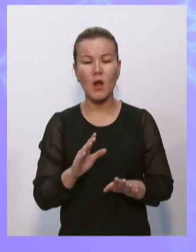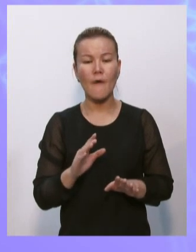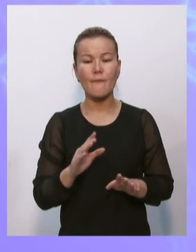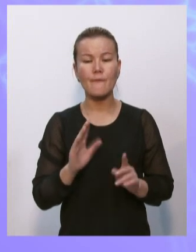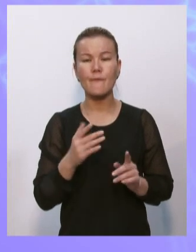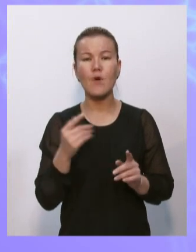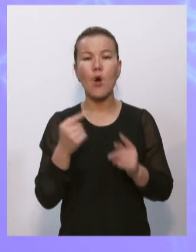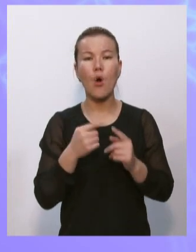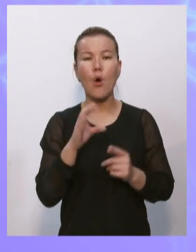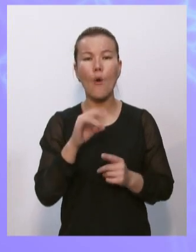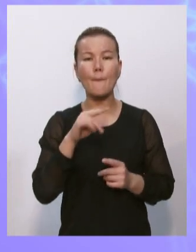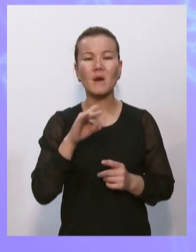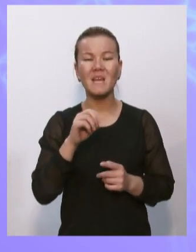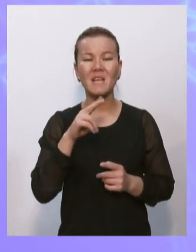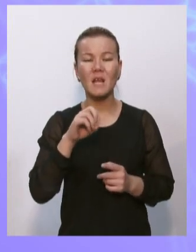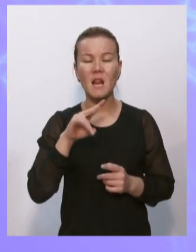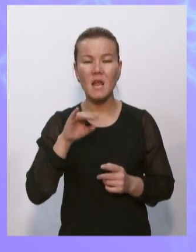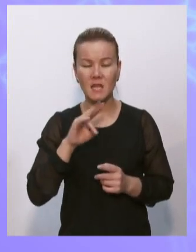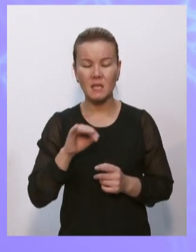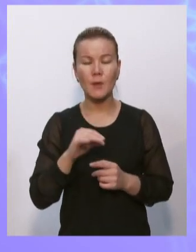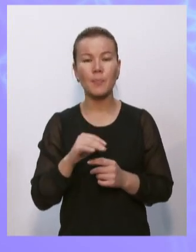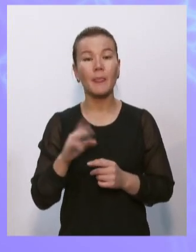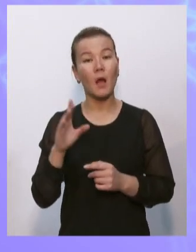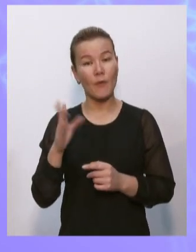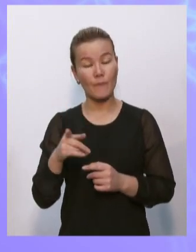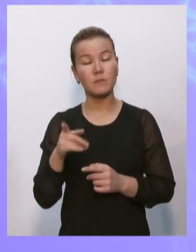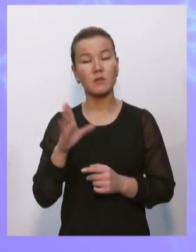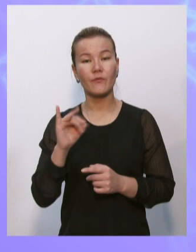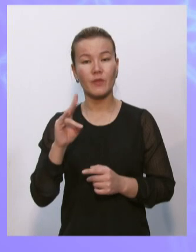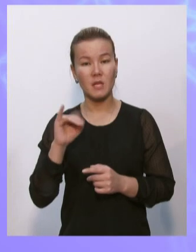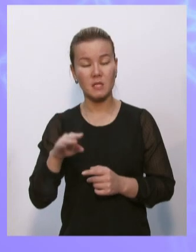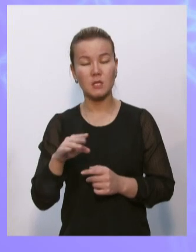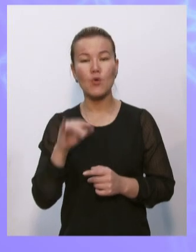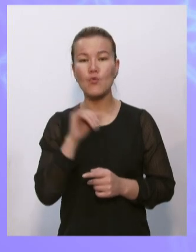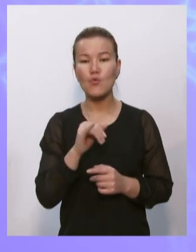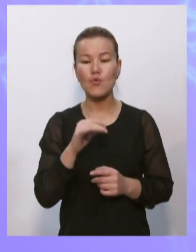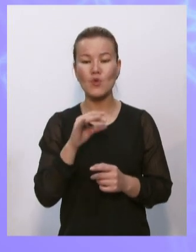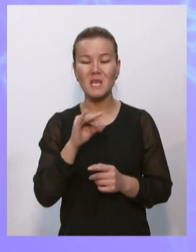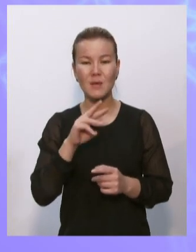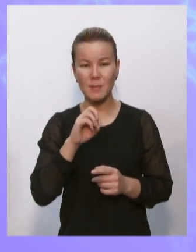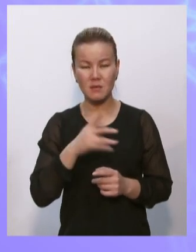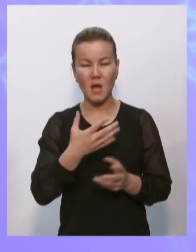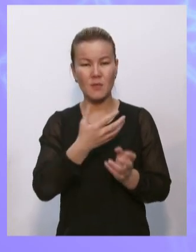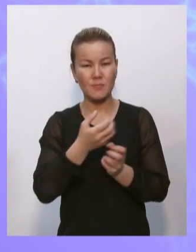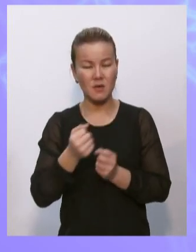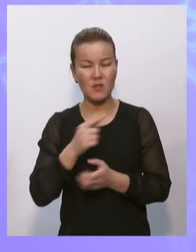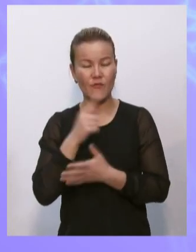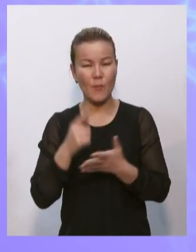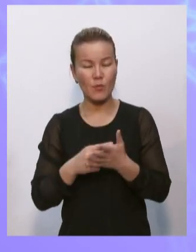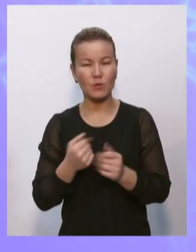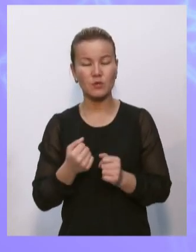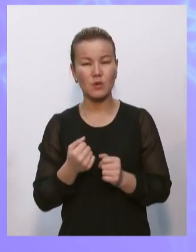определении. А вот винительный падеж у именительного отбирает